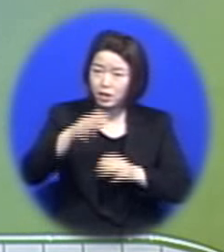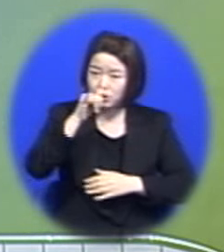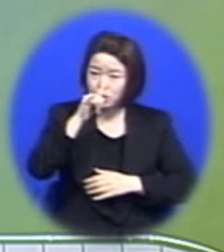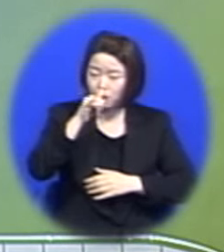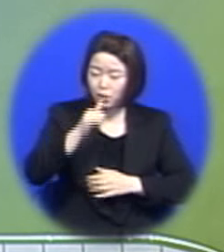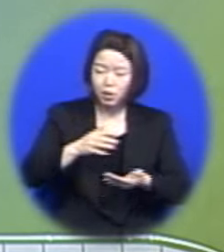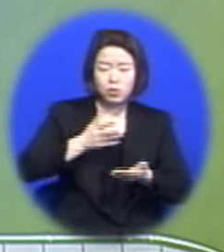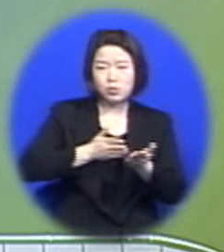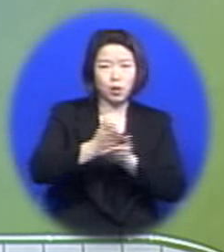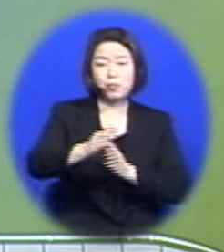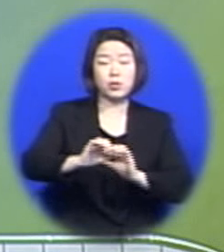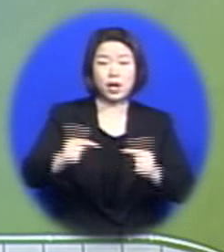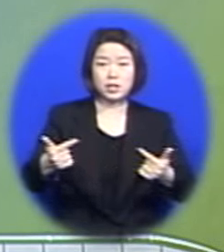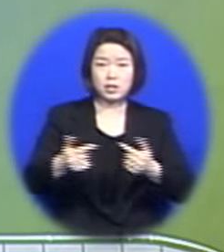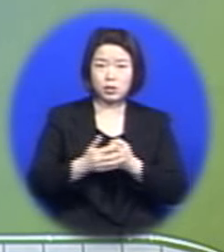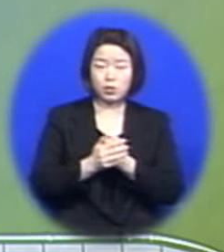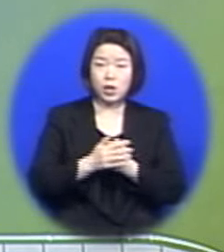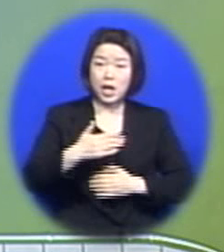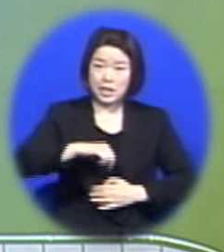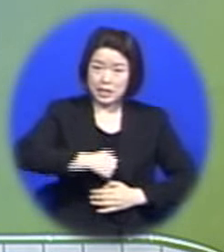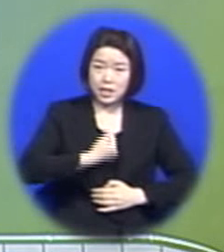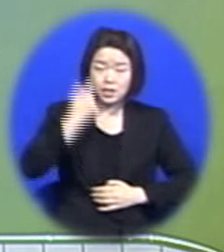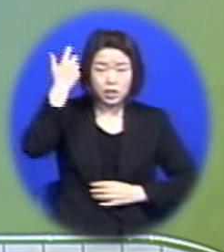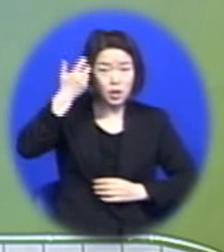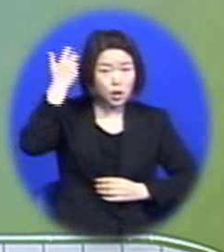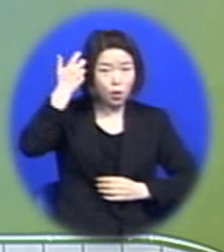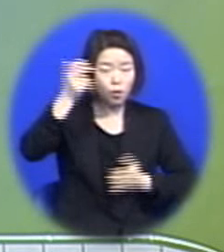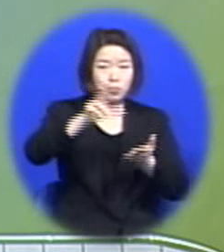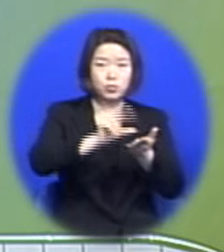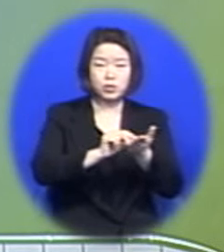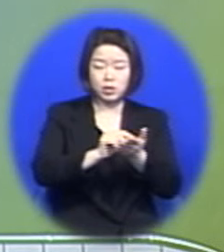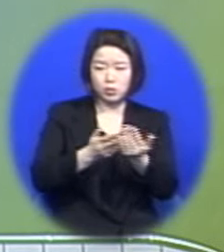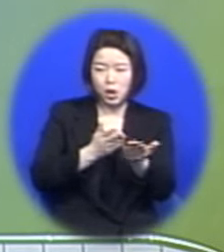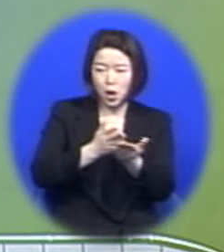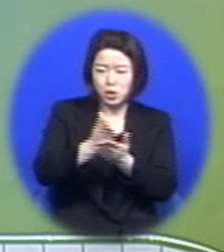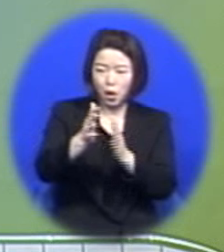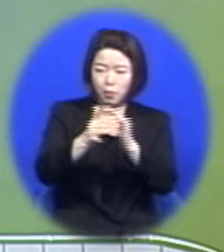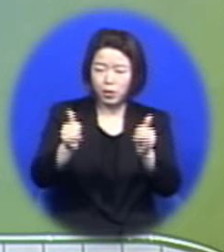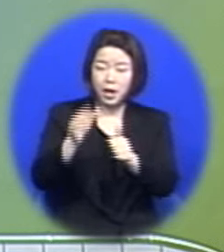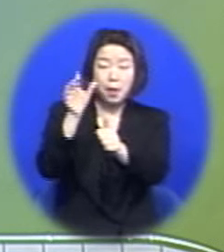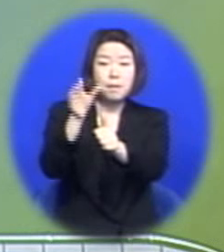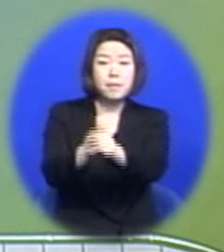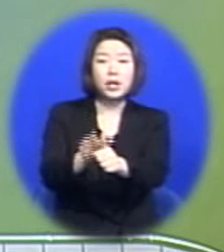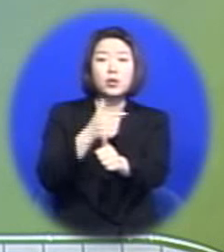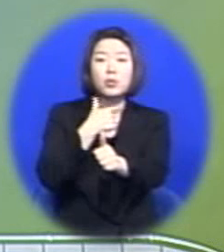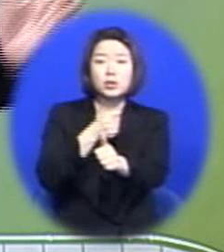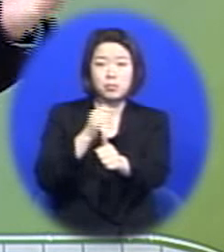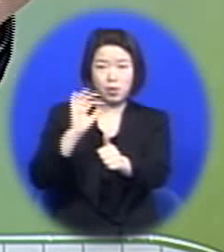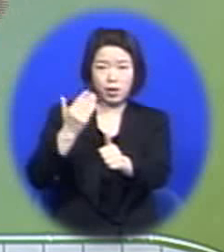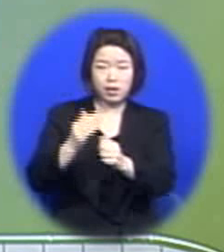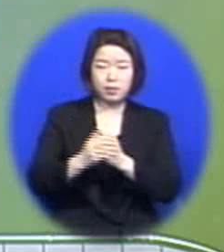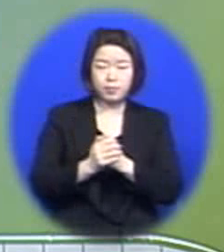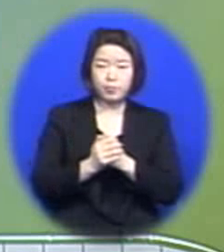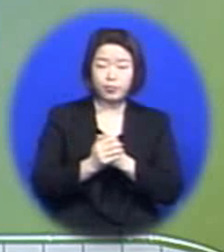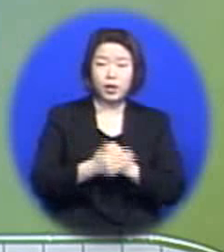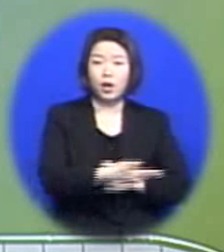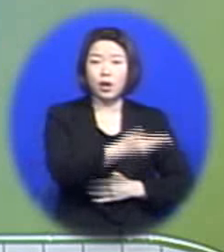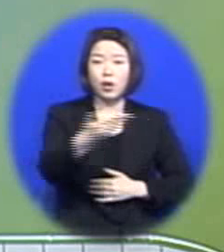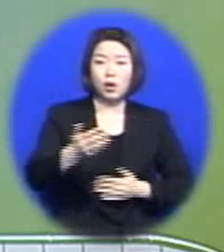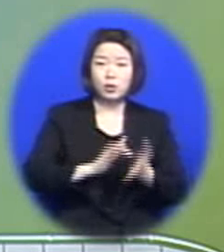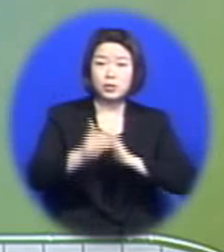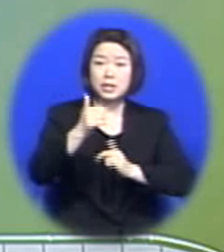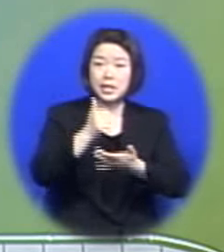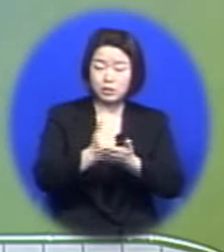말이다. 자신의 영혼 문제까지도 전문가에게 맡기려고 한다. 여러분, 예수 전문가가 따로